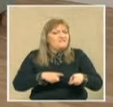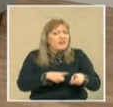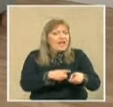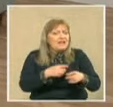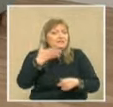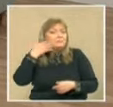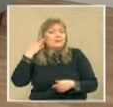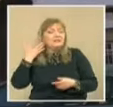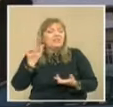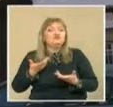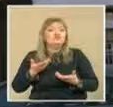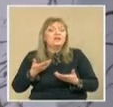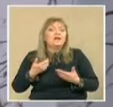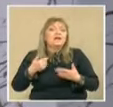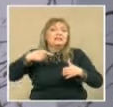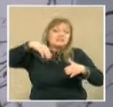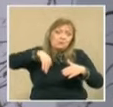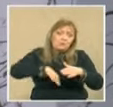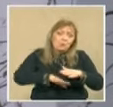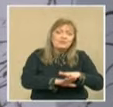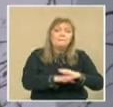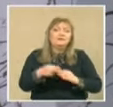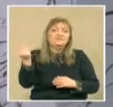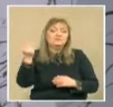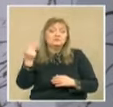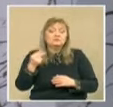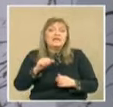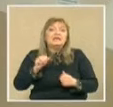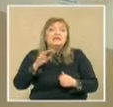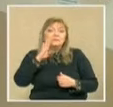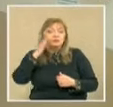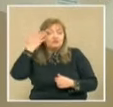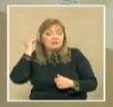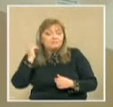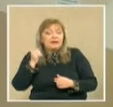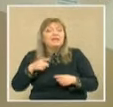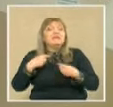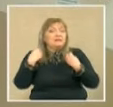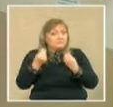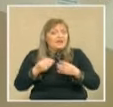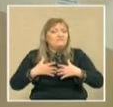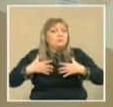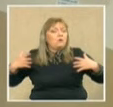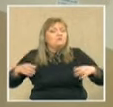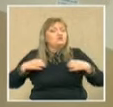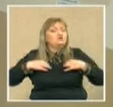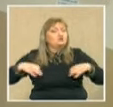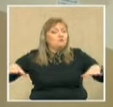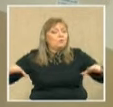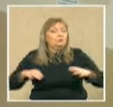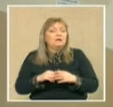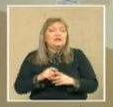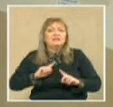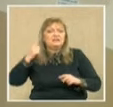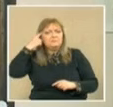в изкуството, на родителите им? Търсят ли по-прагматични решения или пък обратното им дават повече свобода? Не, не мисля, че